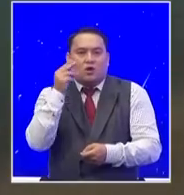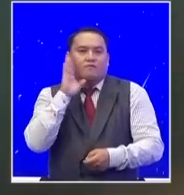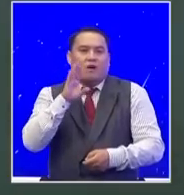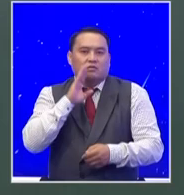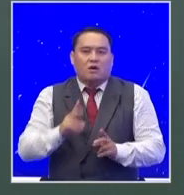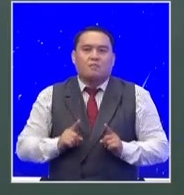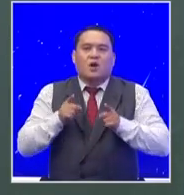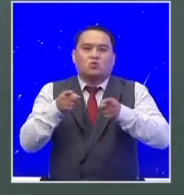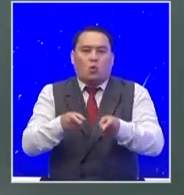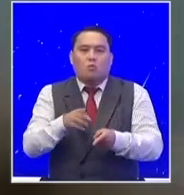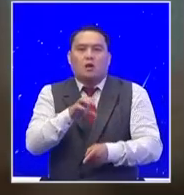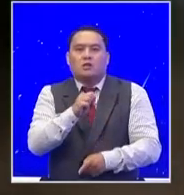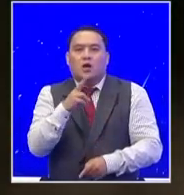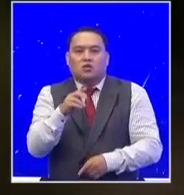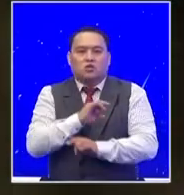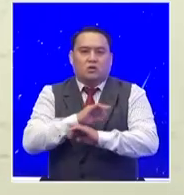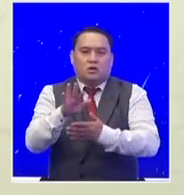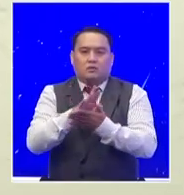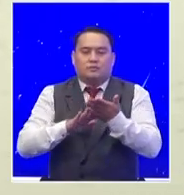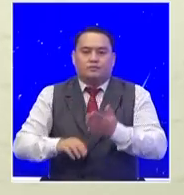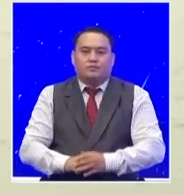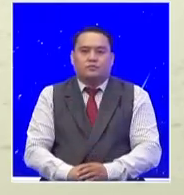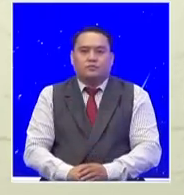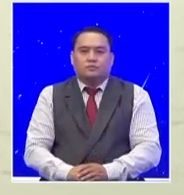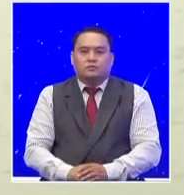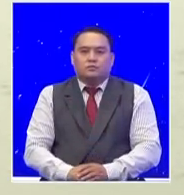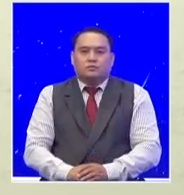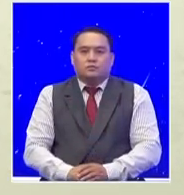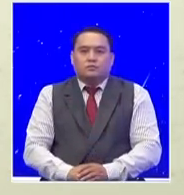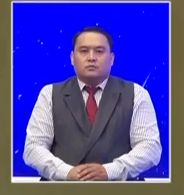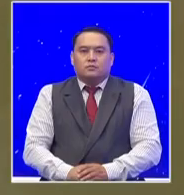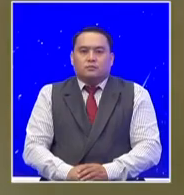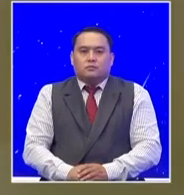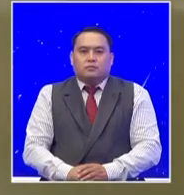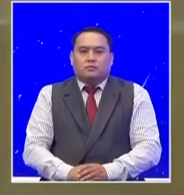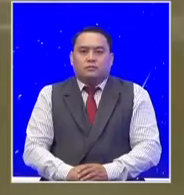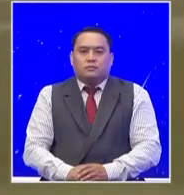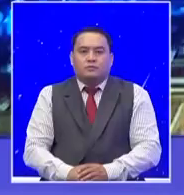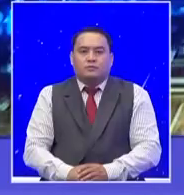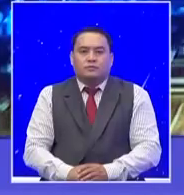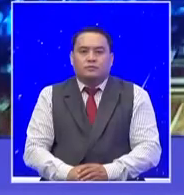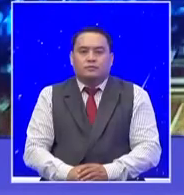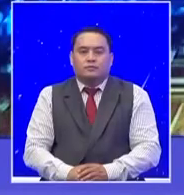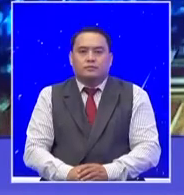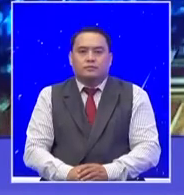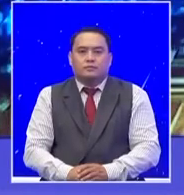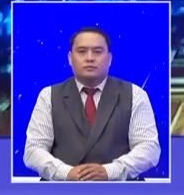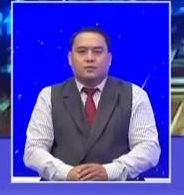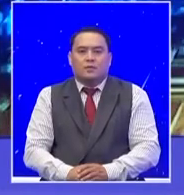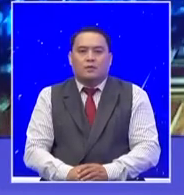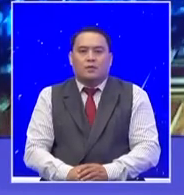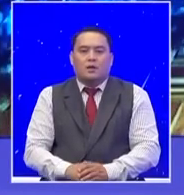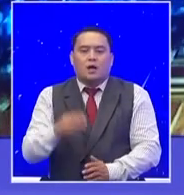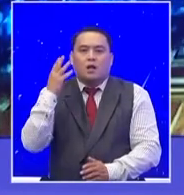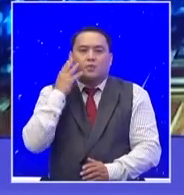в реку и в дальнейшем в Балхаш, утверждает научный сотрудник. Чтобы помнили,